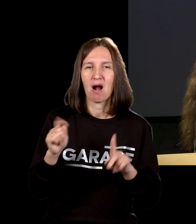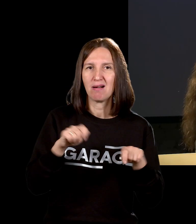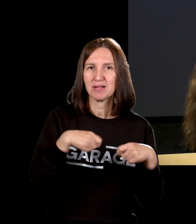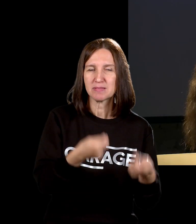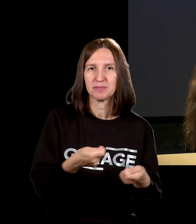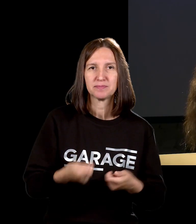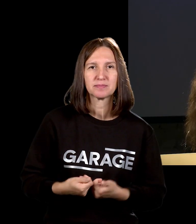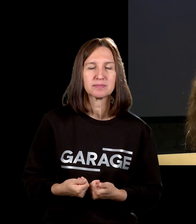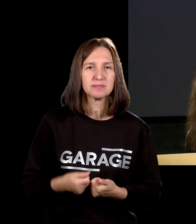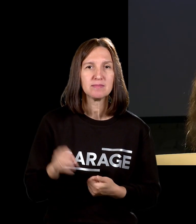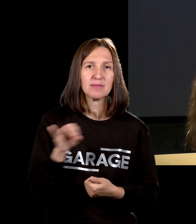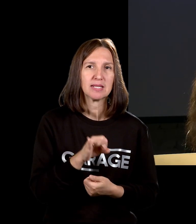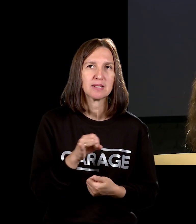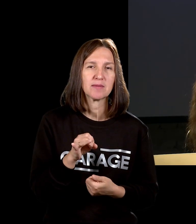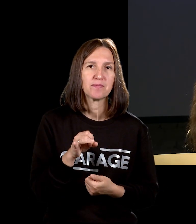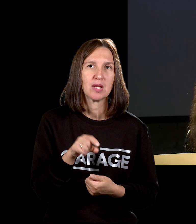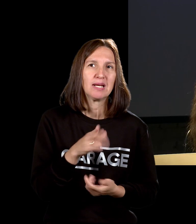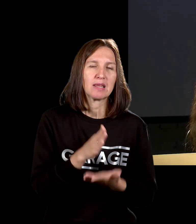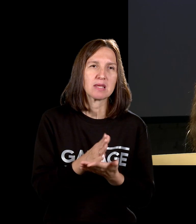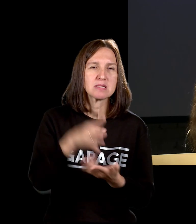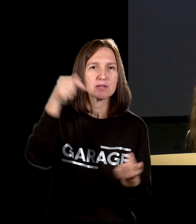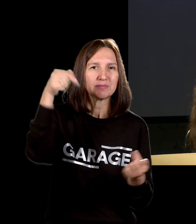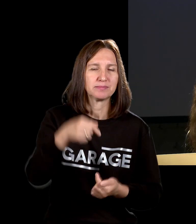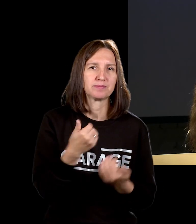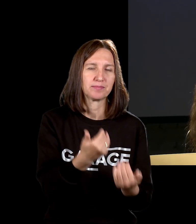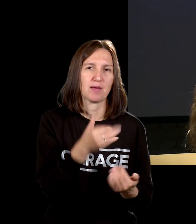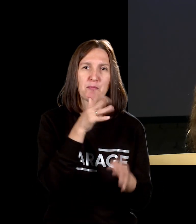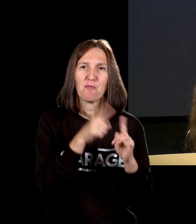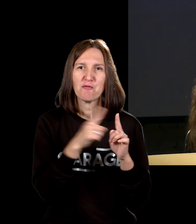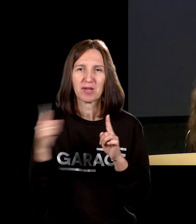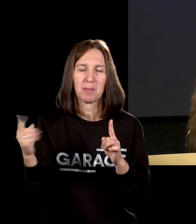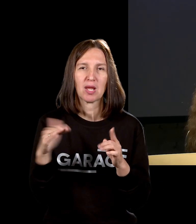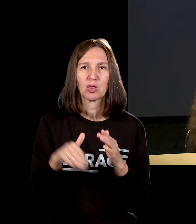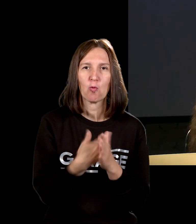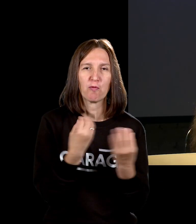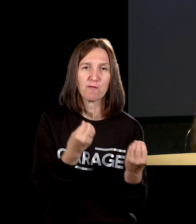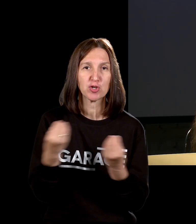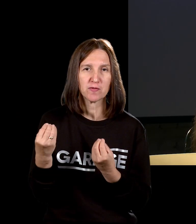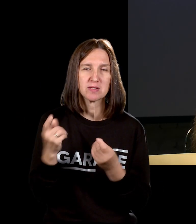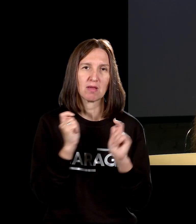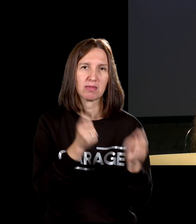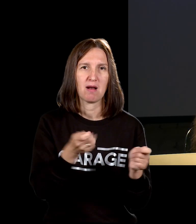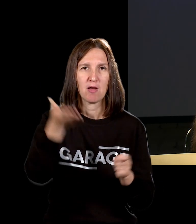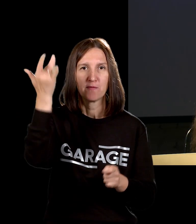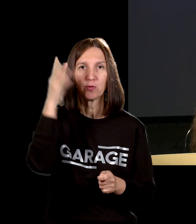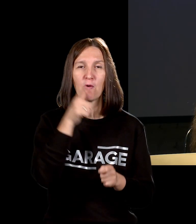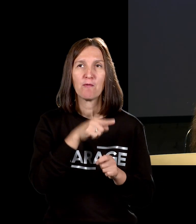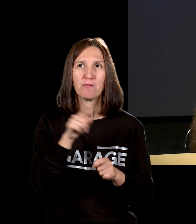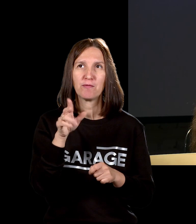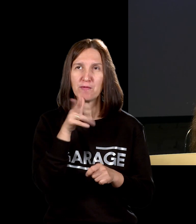тут одна из характеристик, которым этому духу времени, этой новой вещественности давали в то время, что